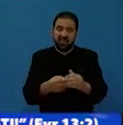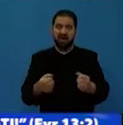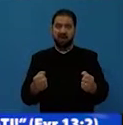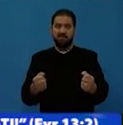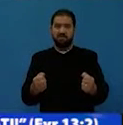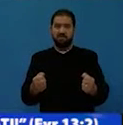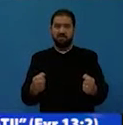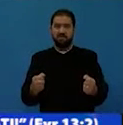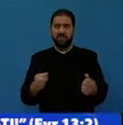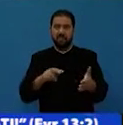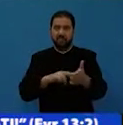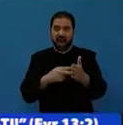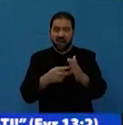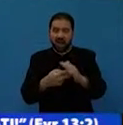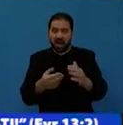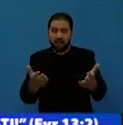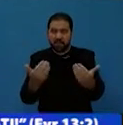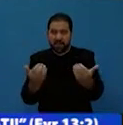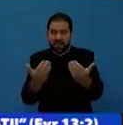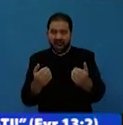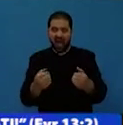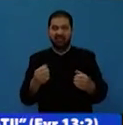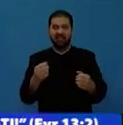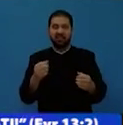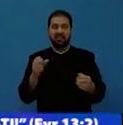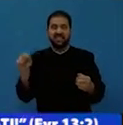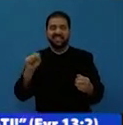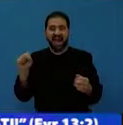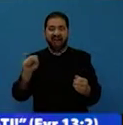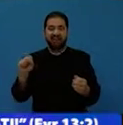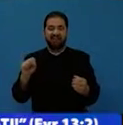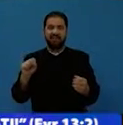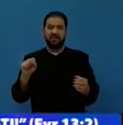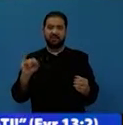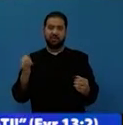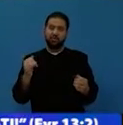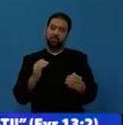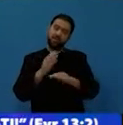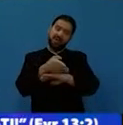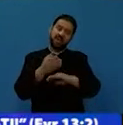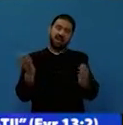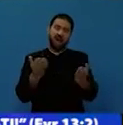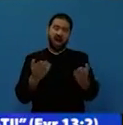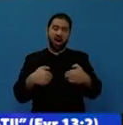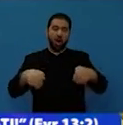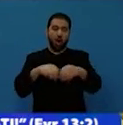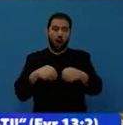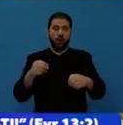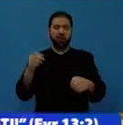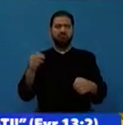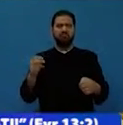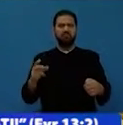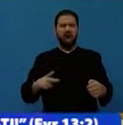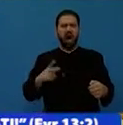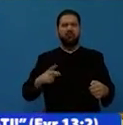virtutea aceasta a primirii străinilor și prin care, de altfel, noi am fost cunoscuți